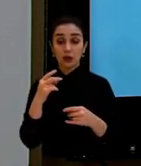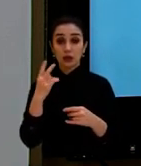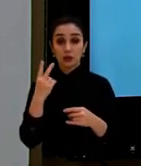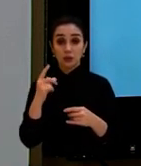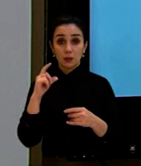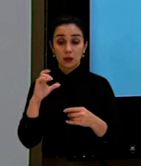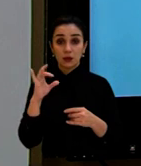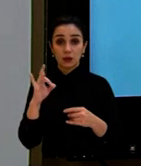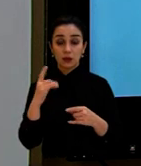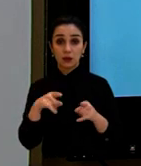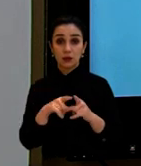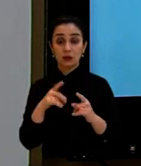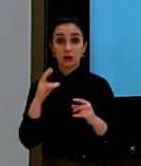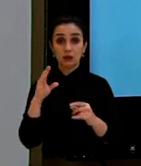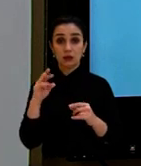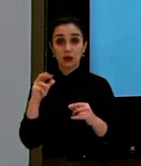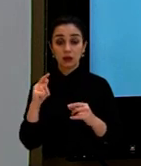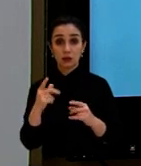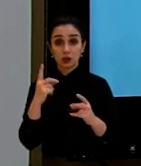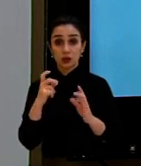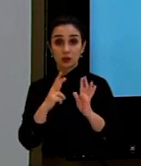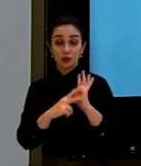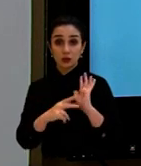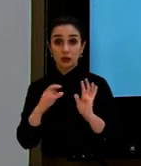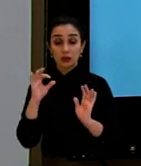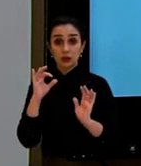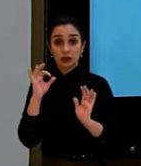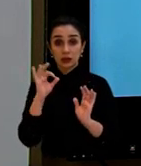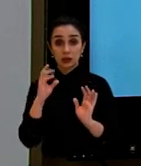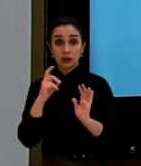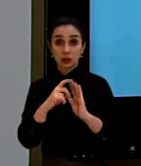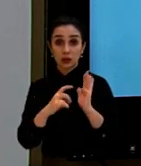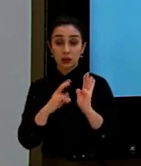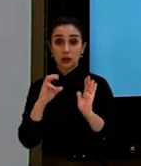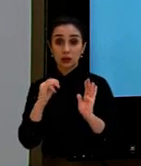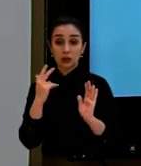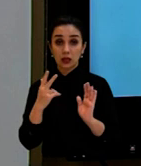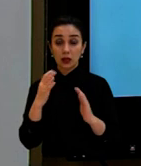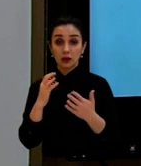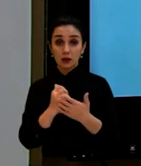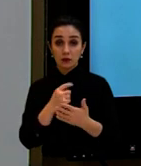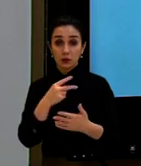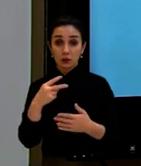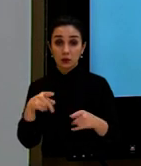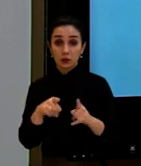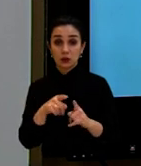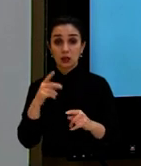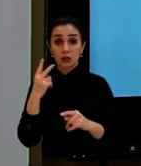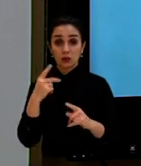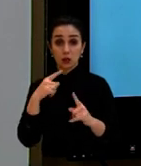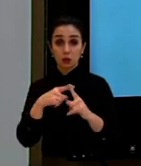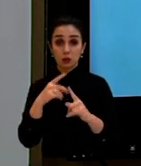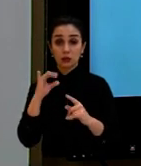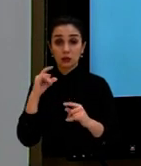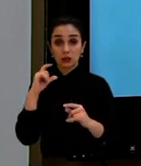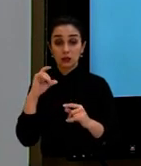маленькое r умноженное на тангенс 180 градусов, деленное на 3. равно получаем 2 умноженное